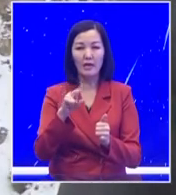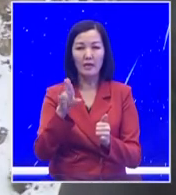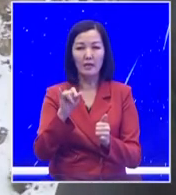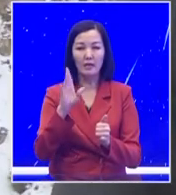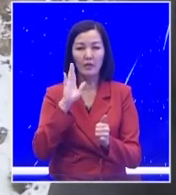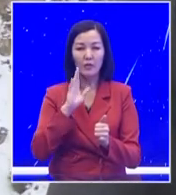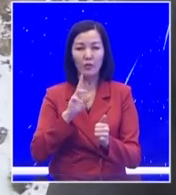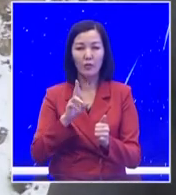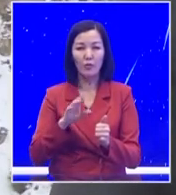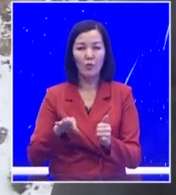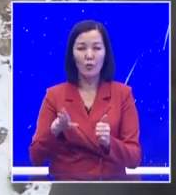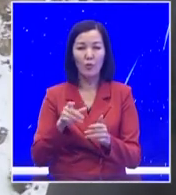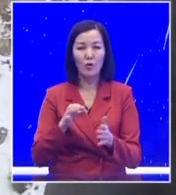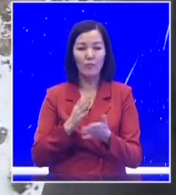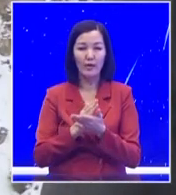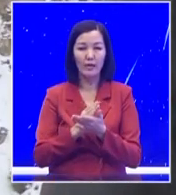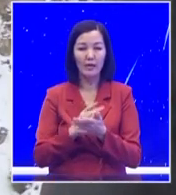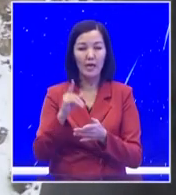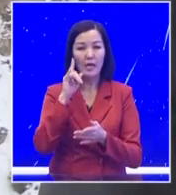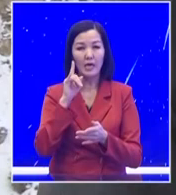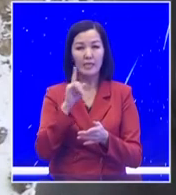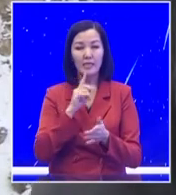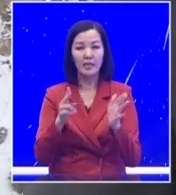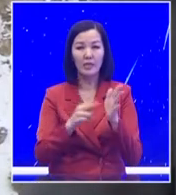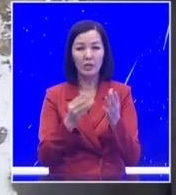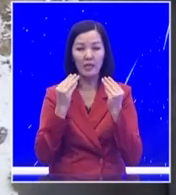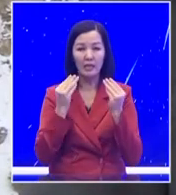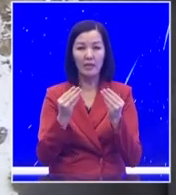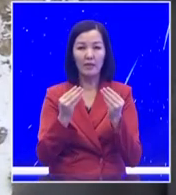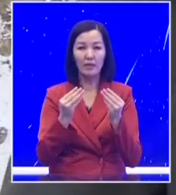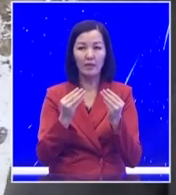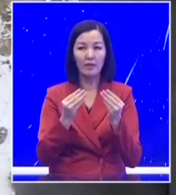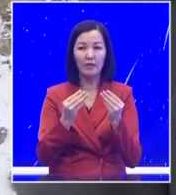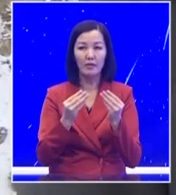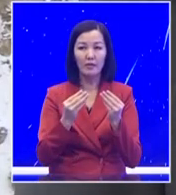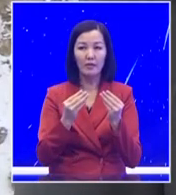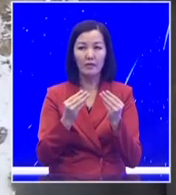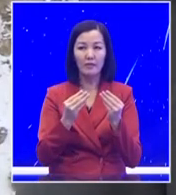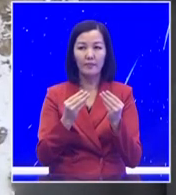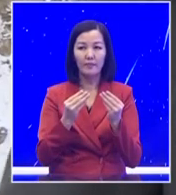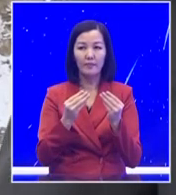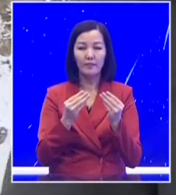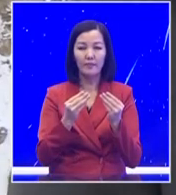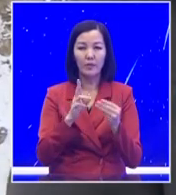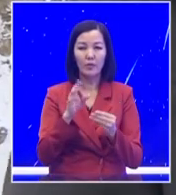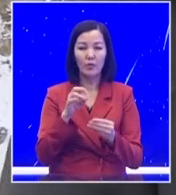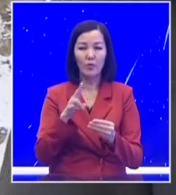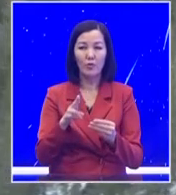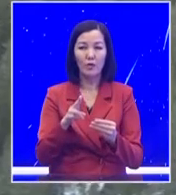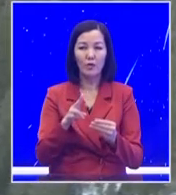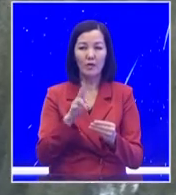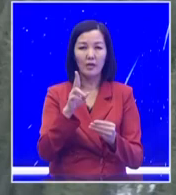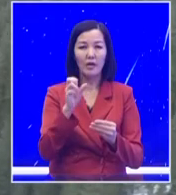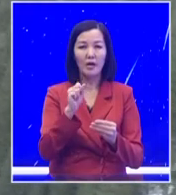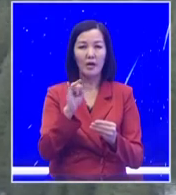Әлемнің 7 кереметі болса, осы Қазақстандағы 7 кереметтің біріне қосуға тұрарлық көлдің бірі, ол Қайынды